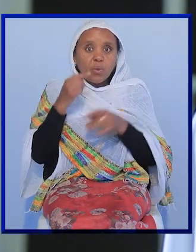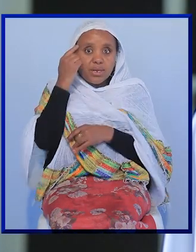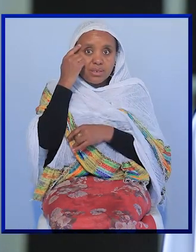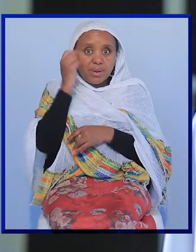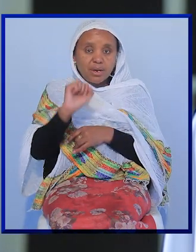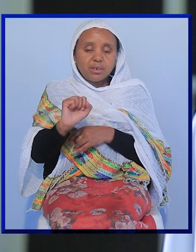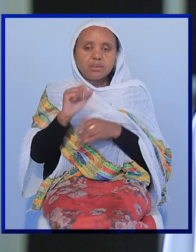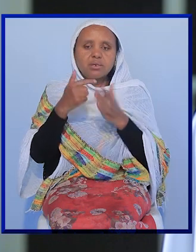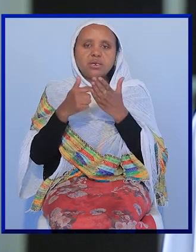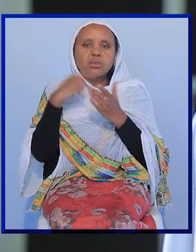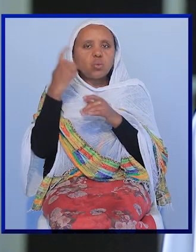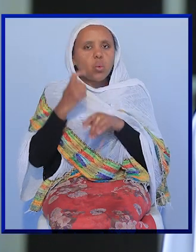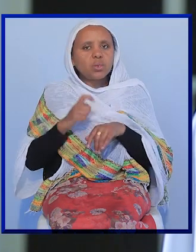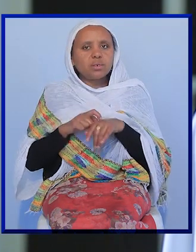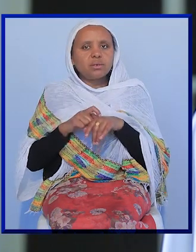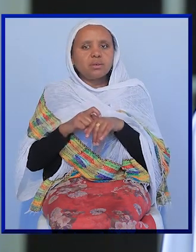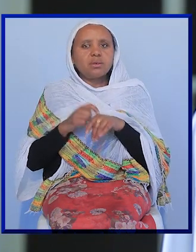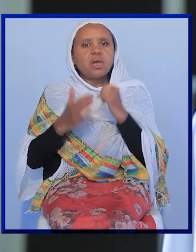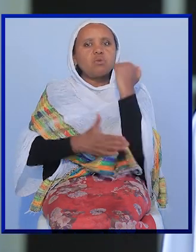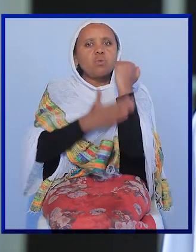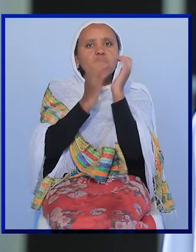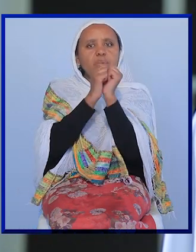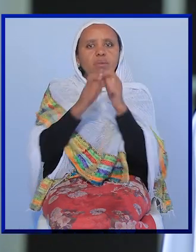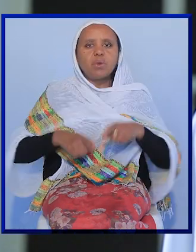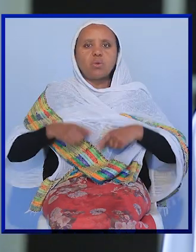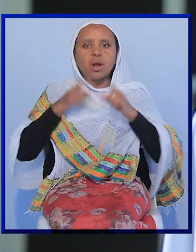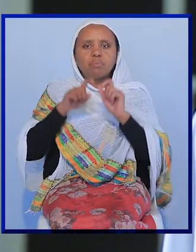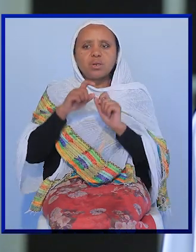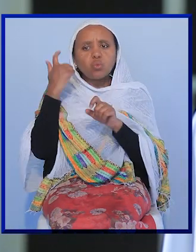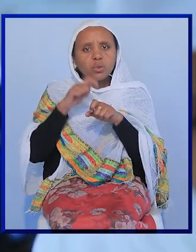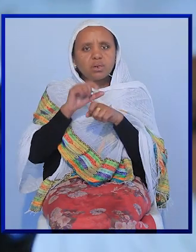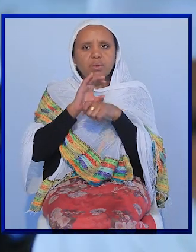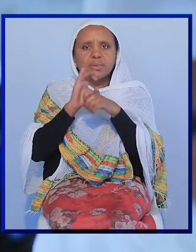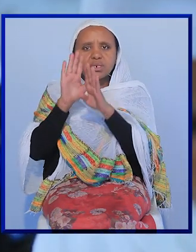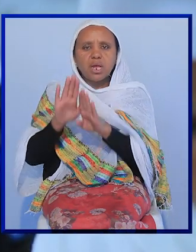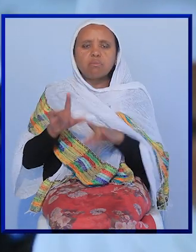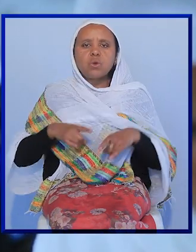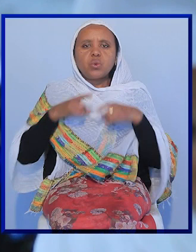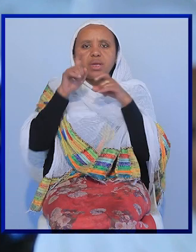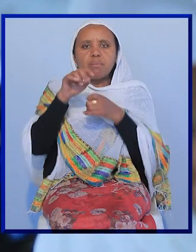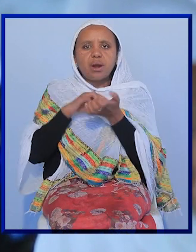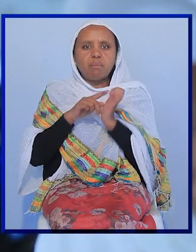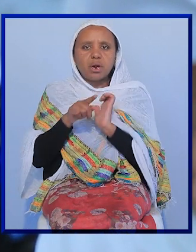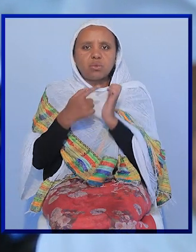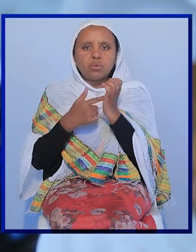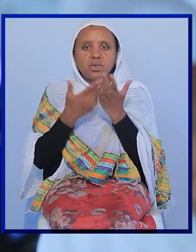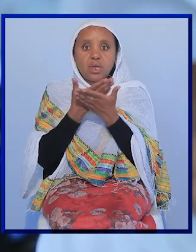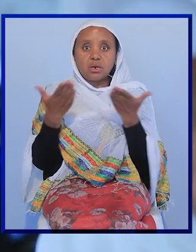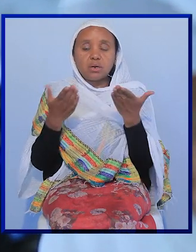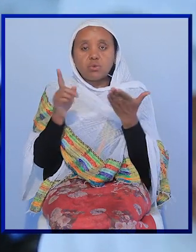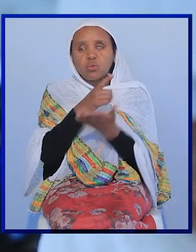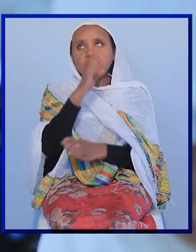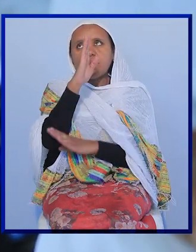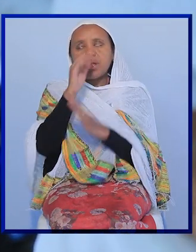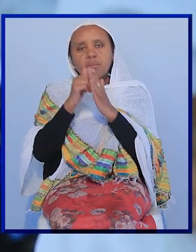ነፍስ። ስለዚህ ዘወትር ከግንዱ ጋር መኖር አለበት። ዘወትር በቤተ ክርስቲያን መሆን ይገባናል ማለት ነው። እንደዚያ እንድንሆን እግዚአብሔር